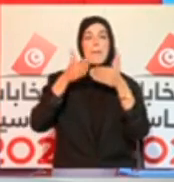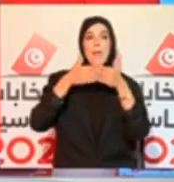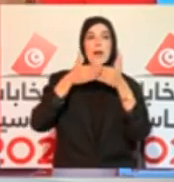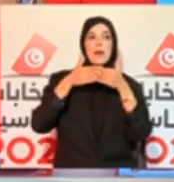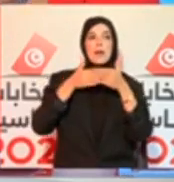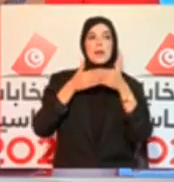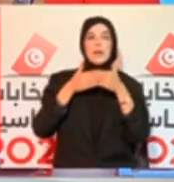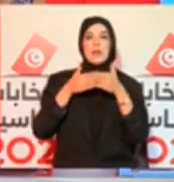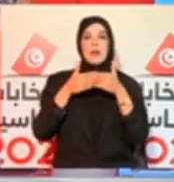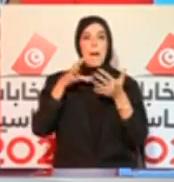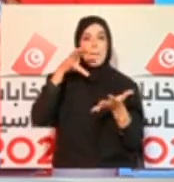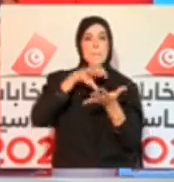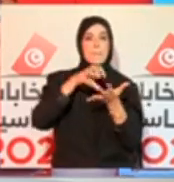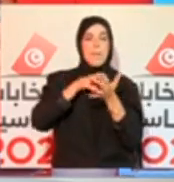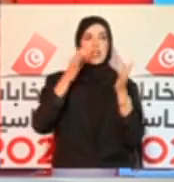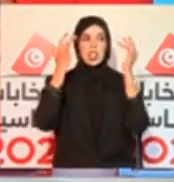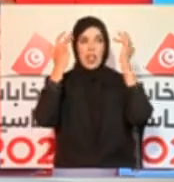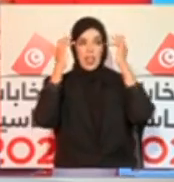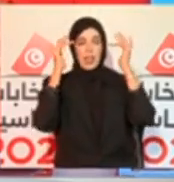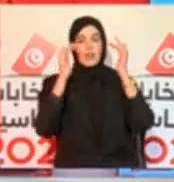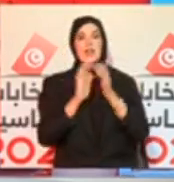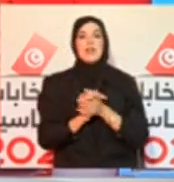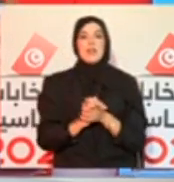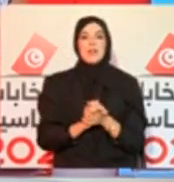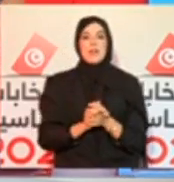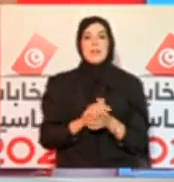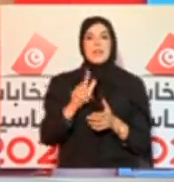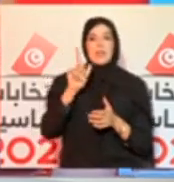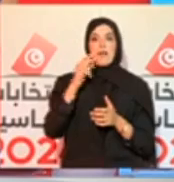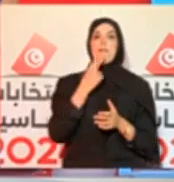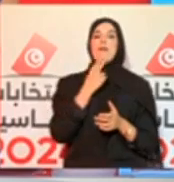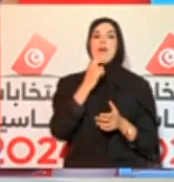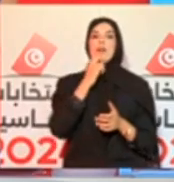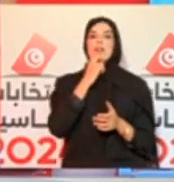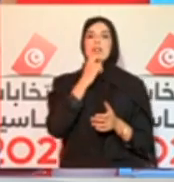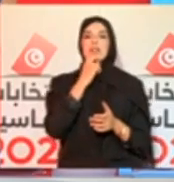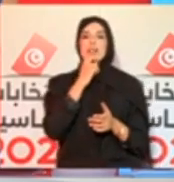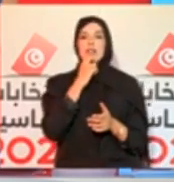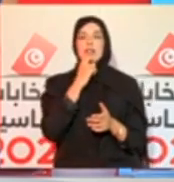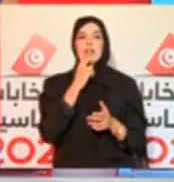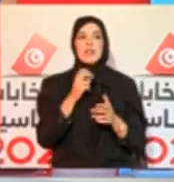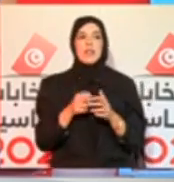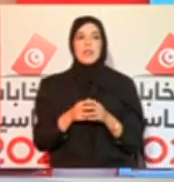اع المركز الثقافي هذا معها كانوا المواطنين بصفه كبيره